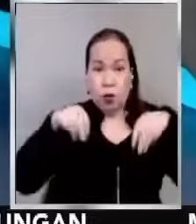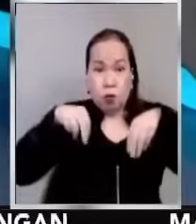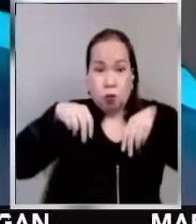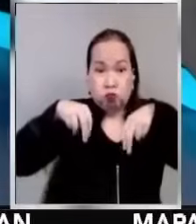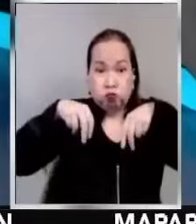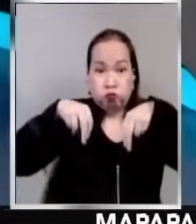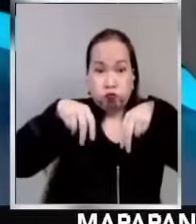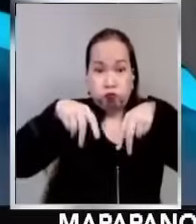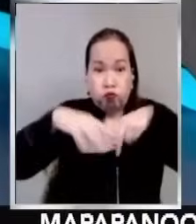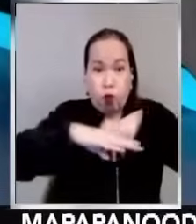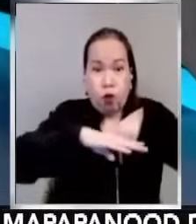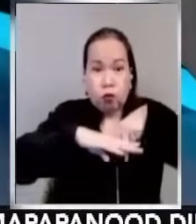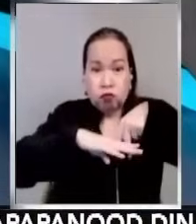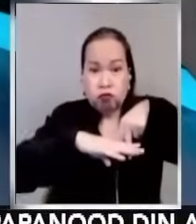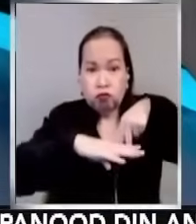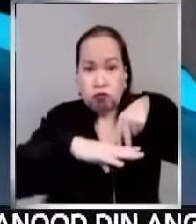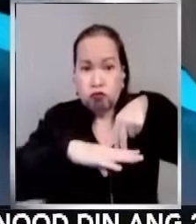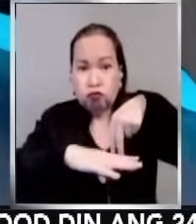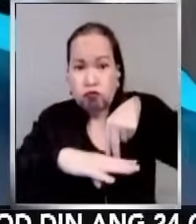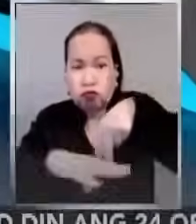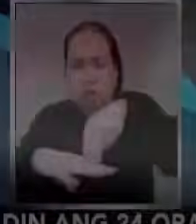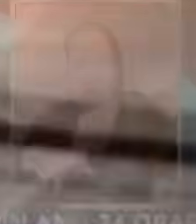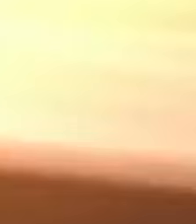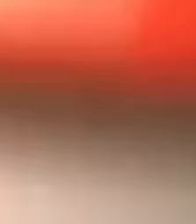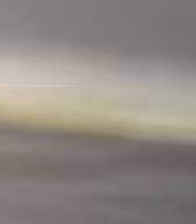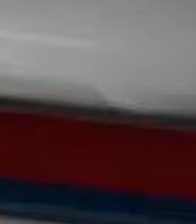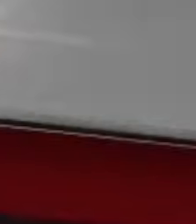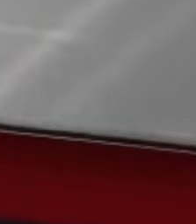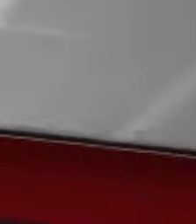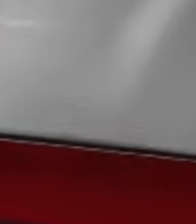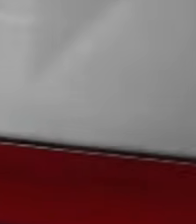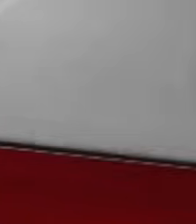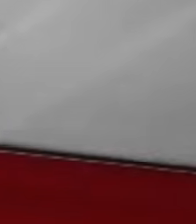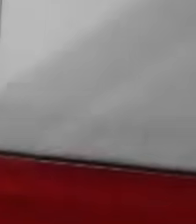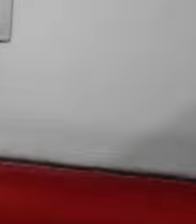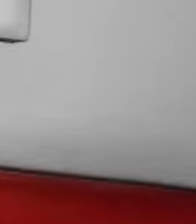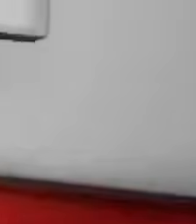center. At nakatutok doon live si Jamie Santos. Jamie.